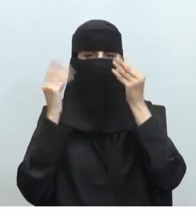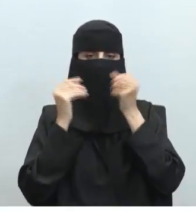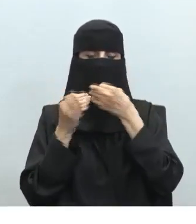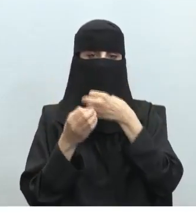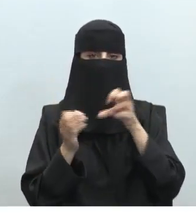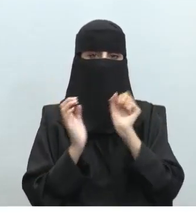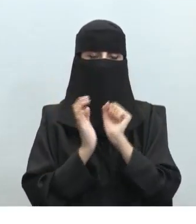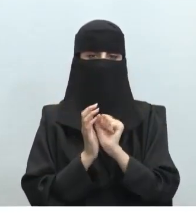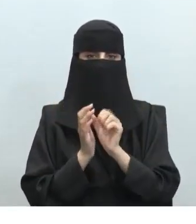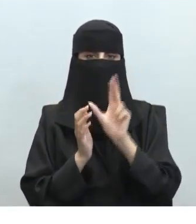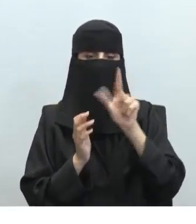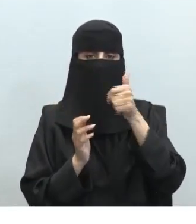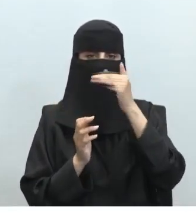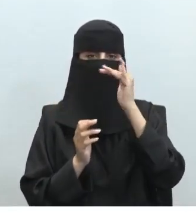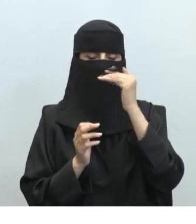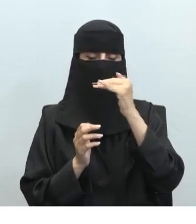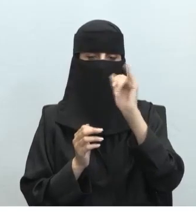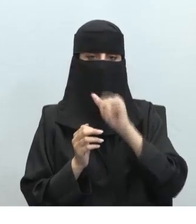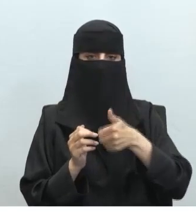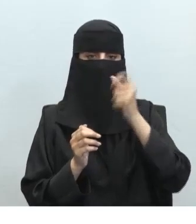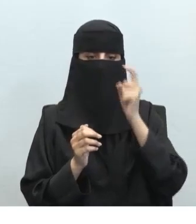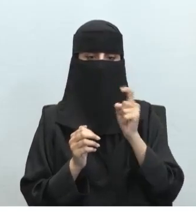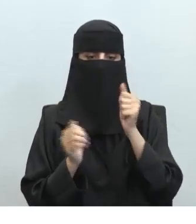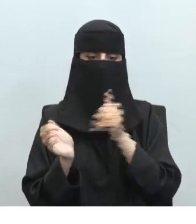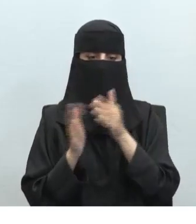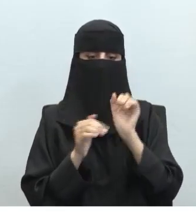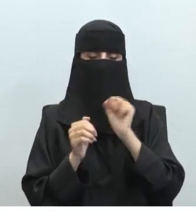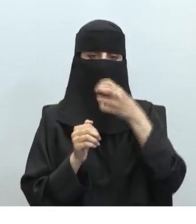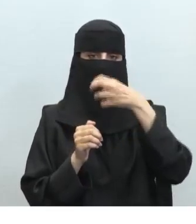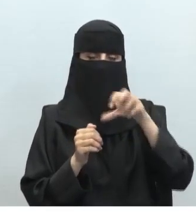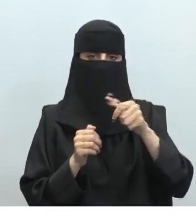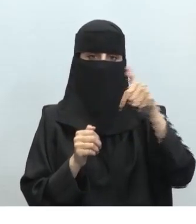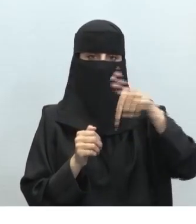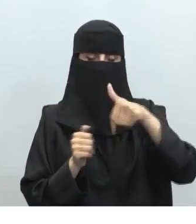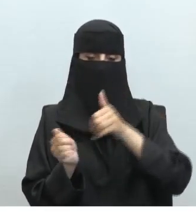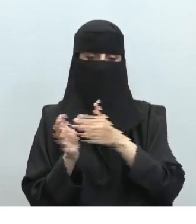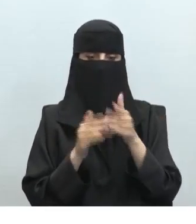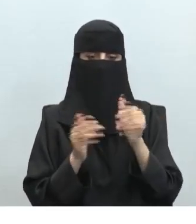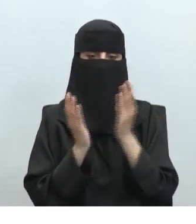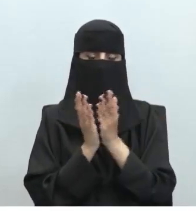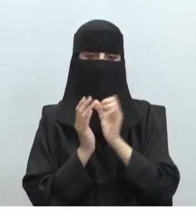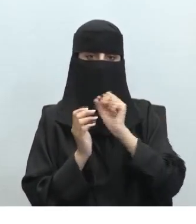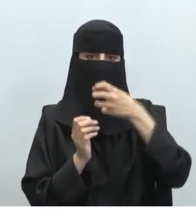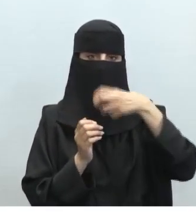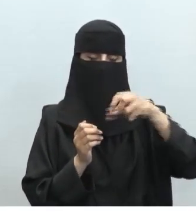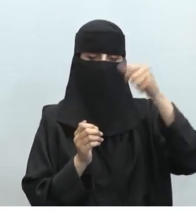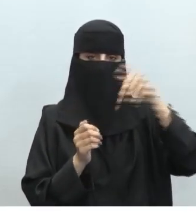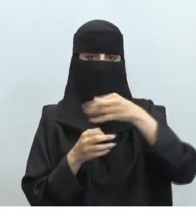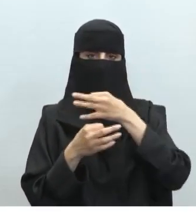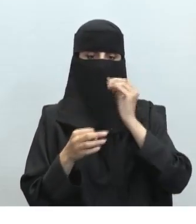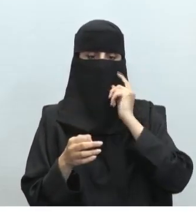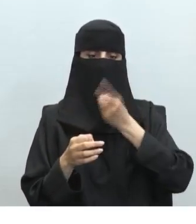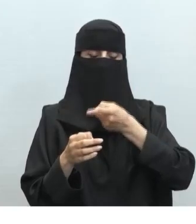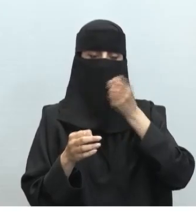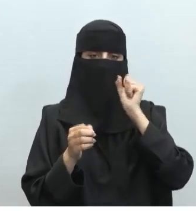نا حياه اثلا وبالتحديد في الفصل السادس لعلكم تتذكرون ابتدانا دراسه فصلنا السادس عندما تعرفنا